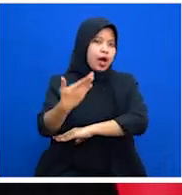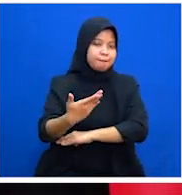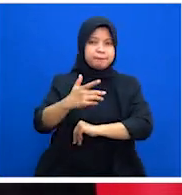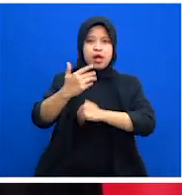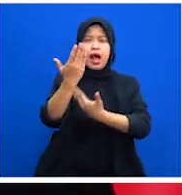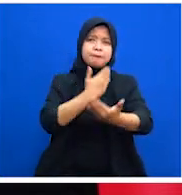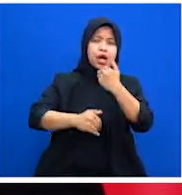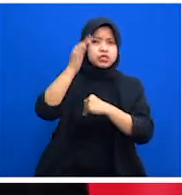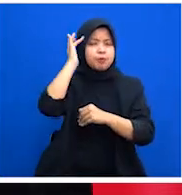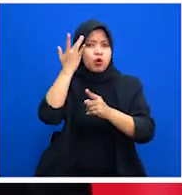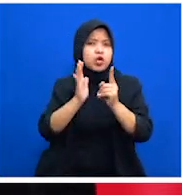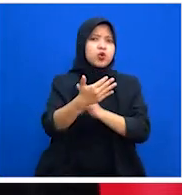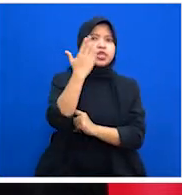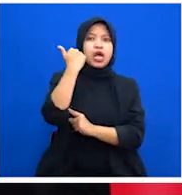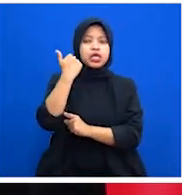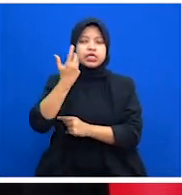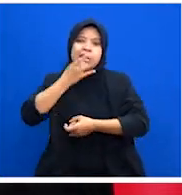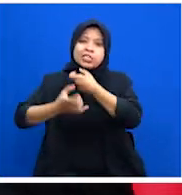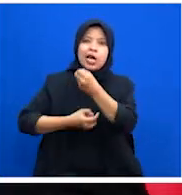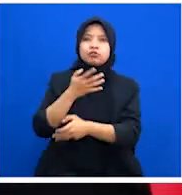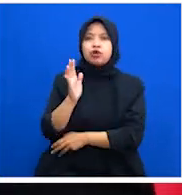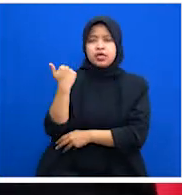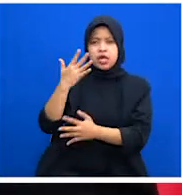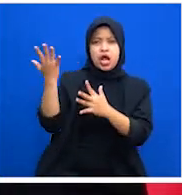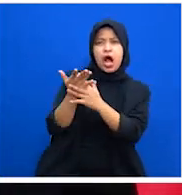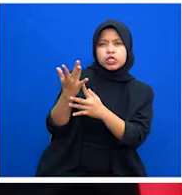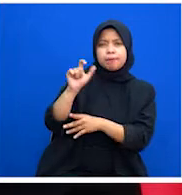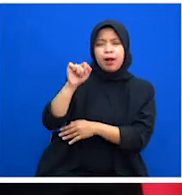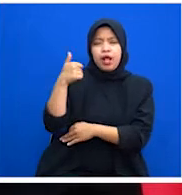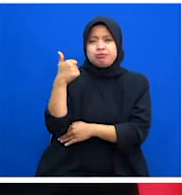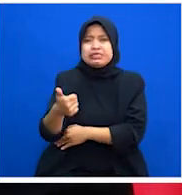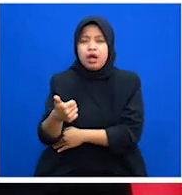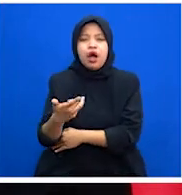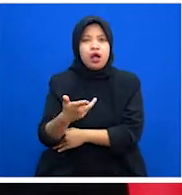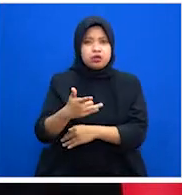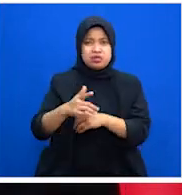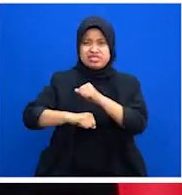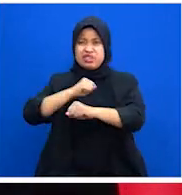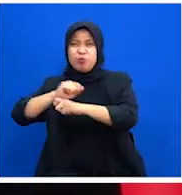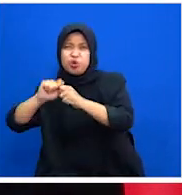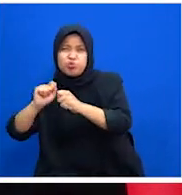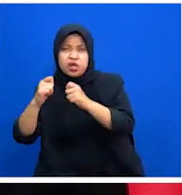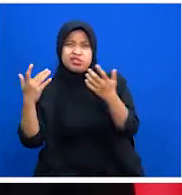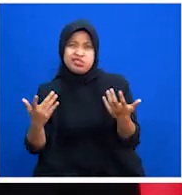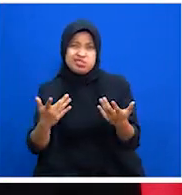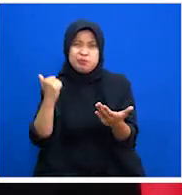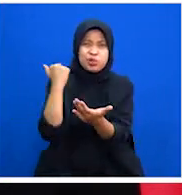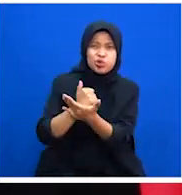aplikasi peduli lindungi tadi yang kau bilang yang selama ini kita akses katanya Hai buatan Singapura